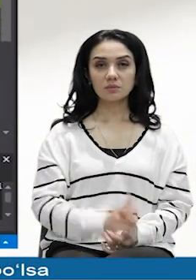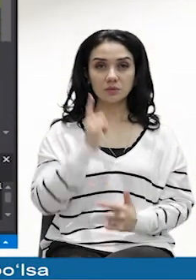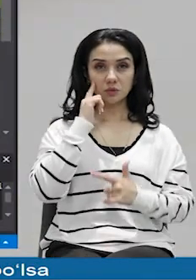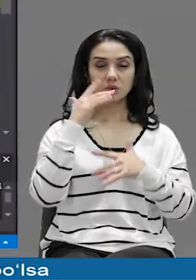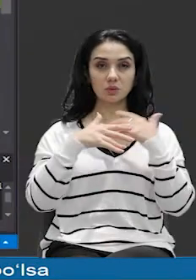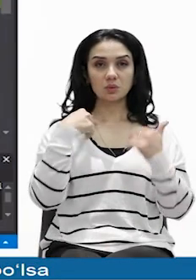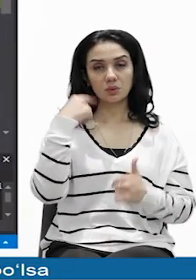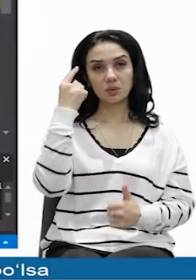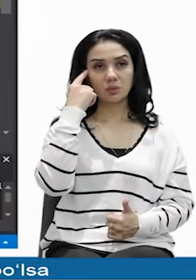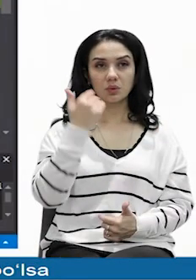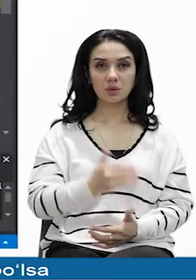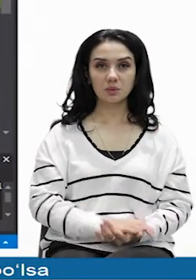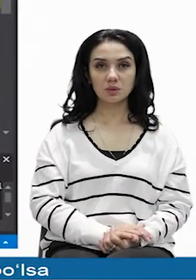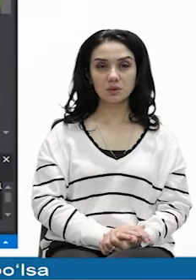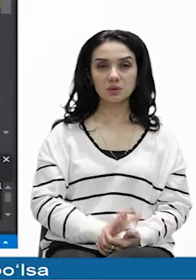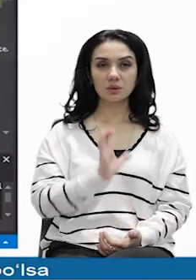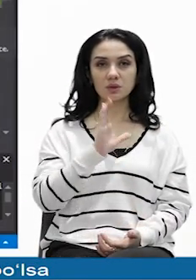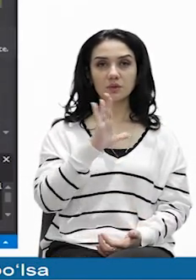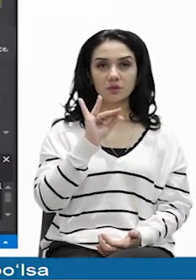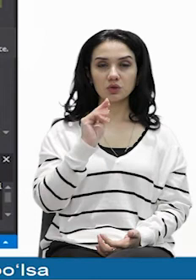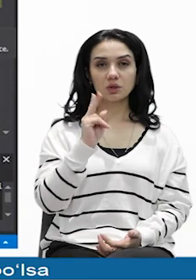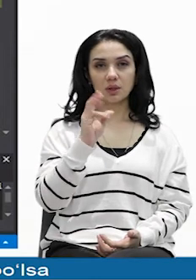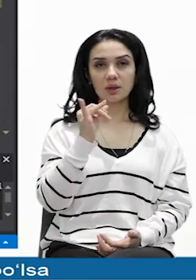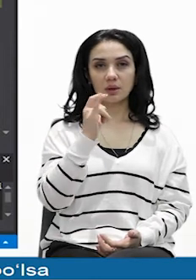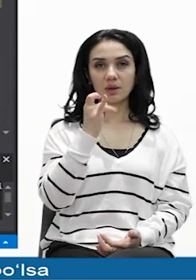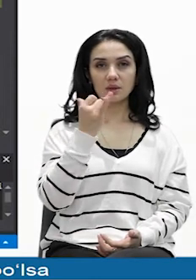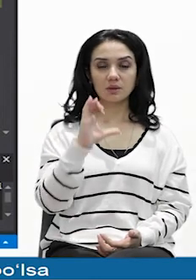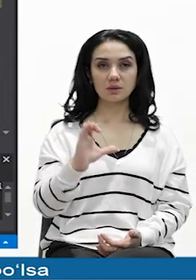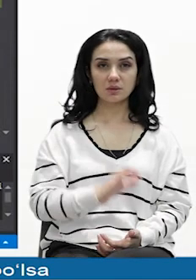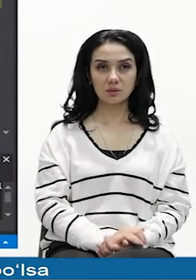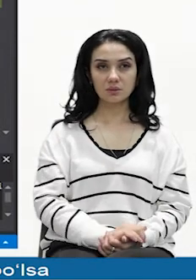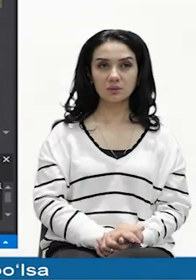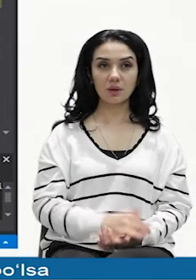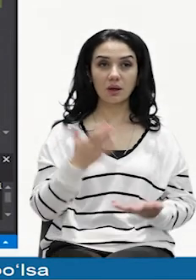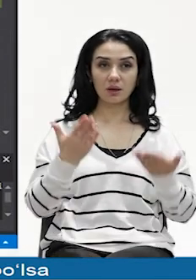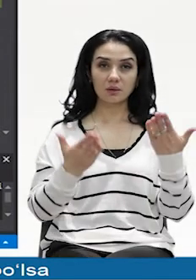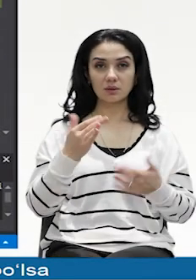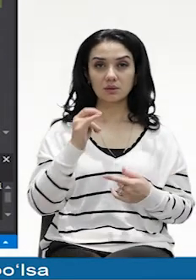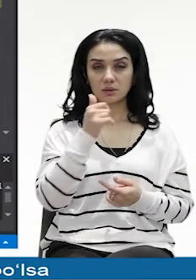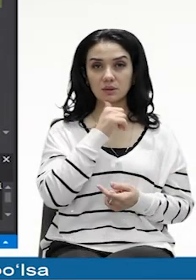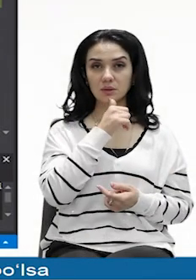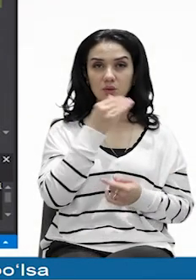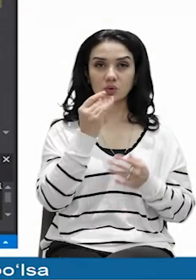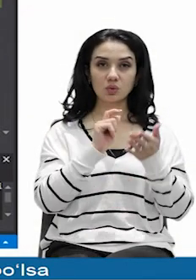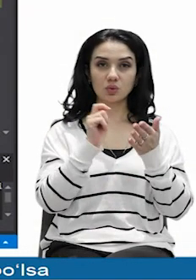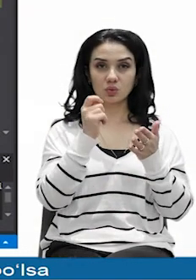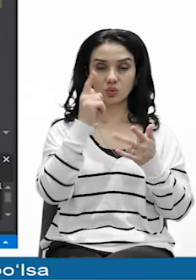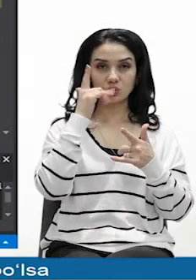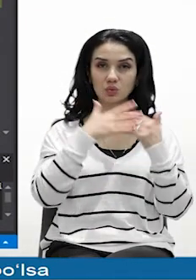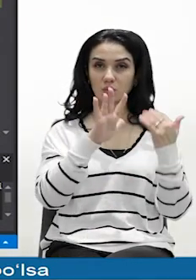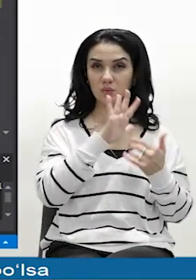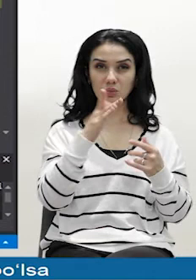deb o'ylayman. Switch case'ni. Agar kalit so'zlari tushunarsiz bo'layotgan